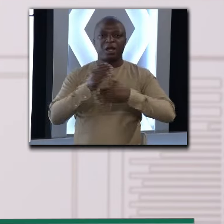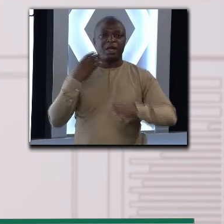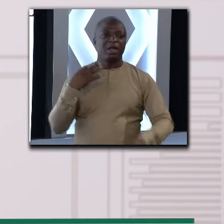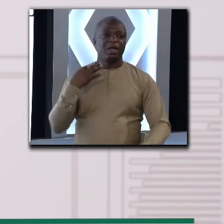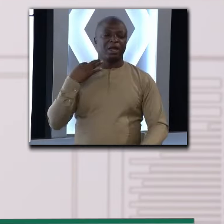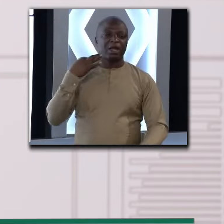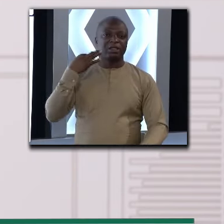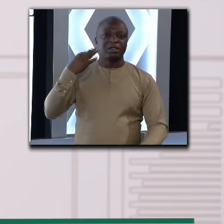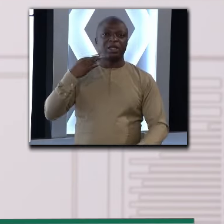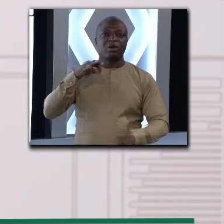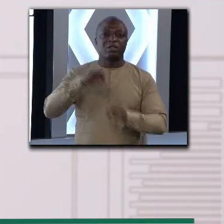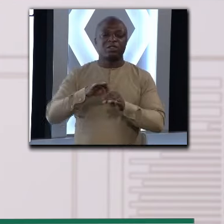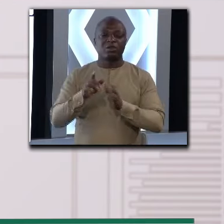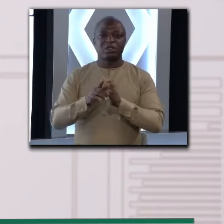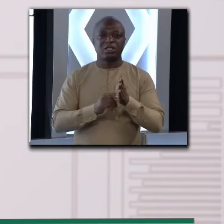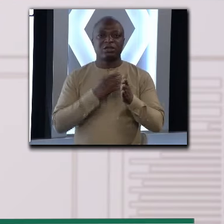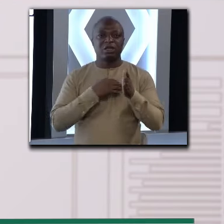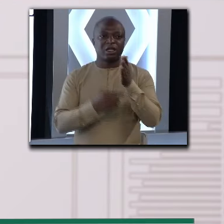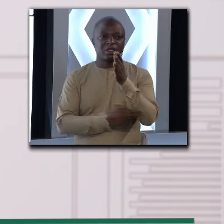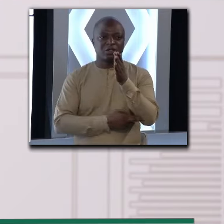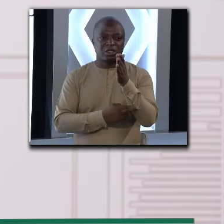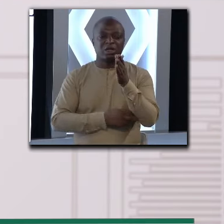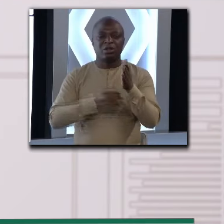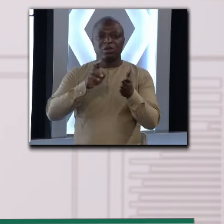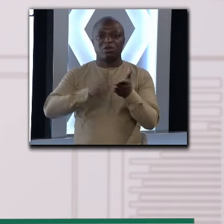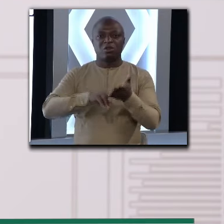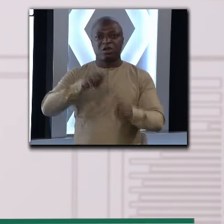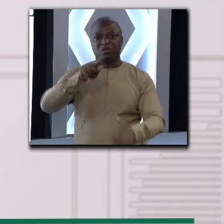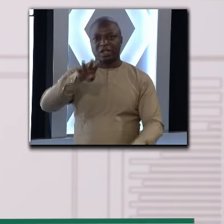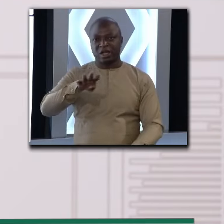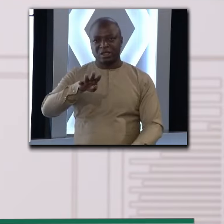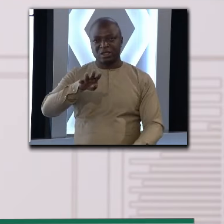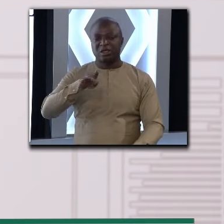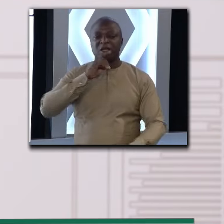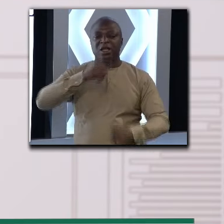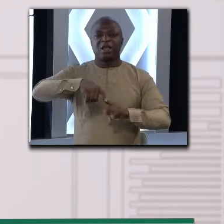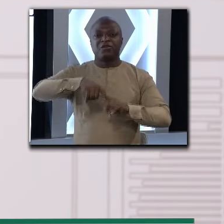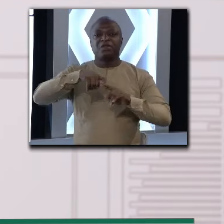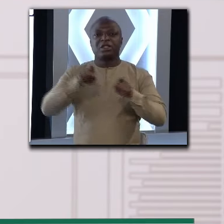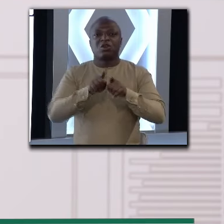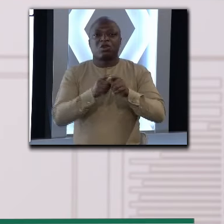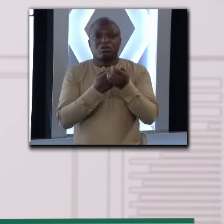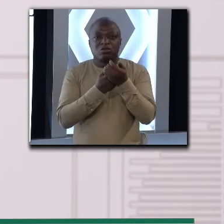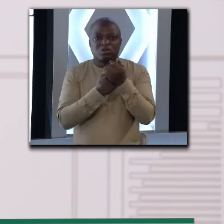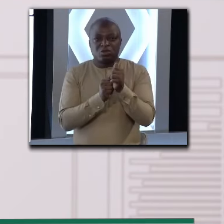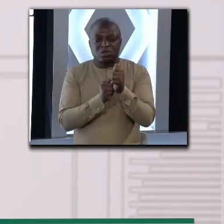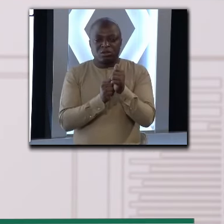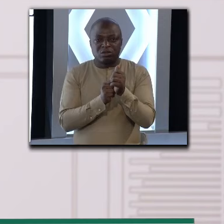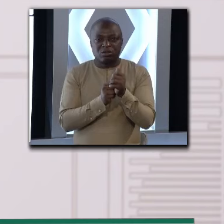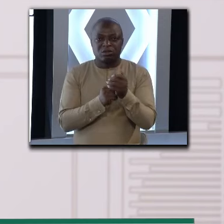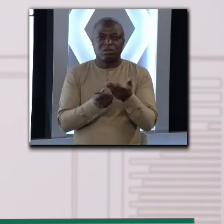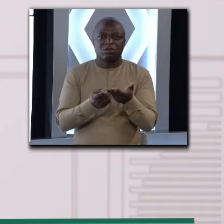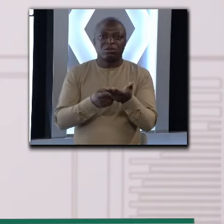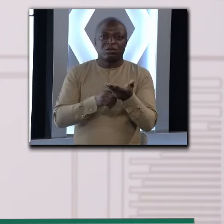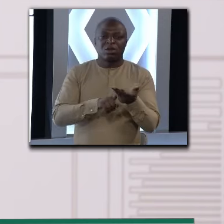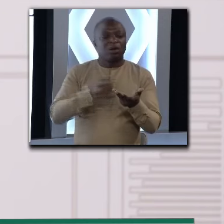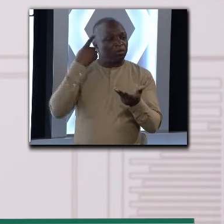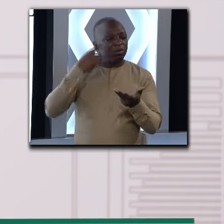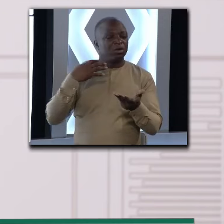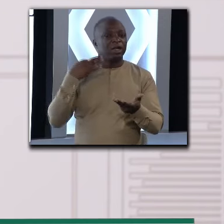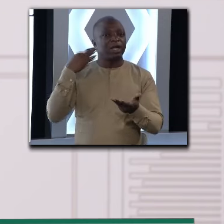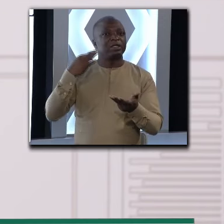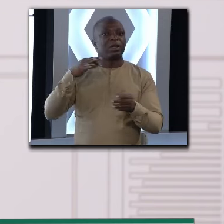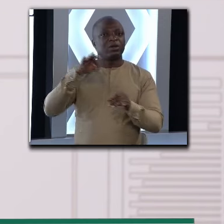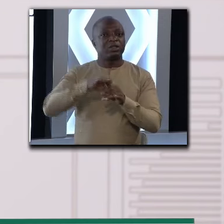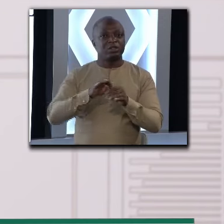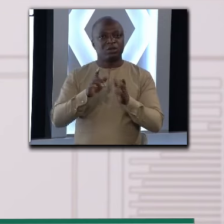candidats aux élections législatives et régionales 2024 est fixé comme suit. Pour les candidats aux